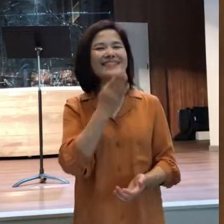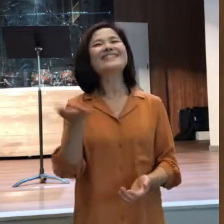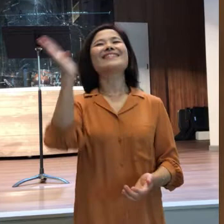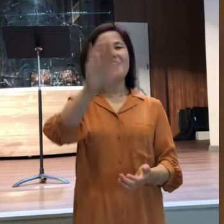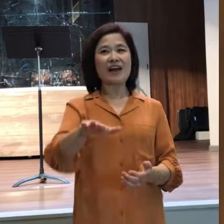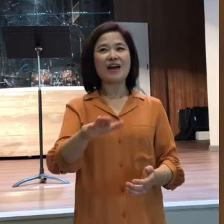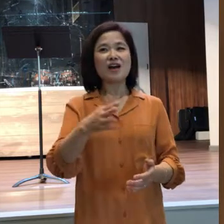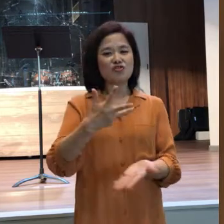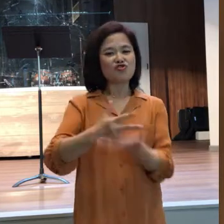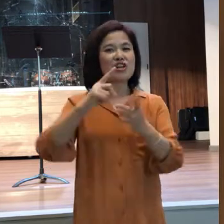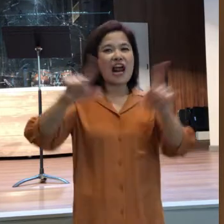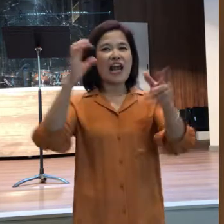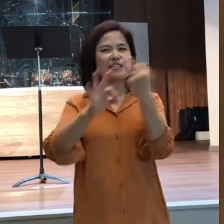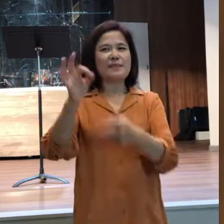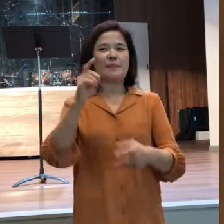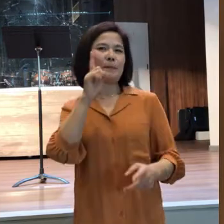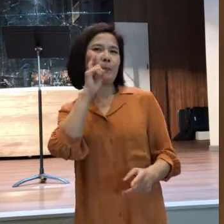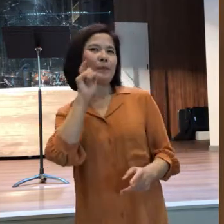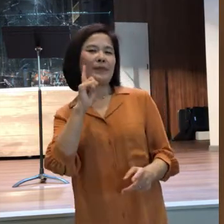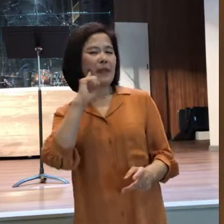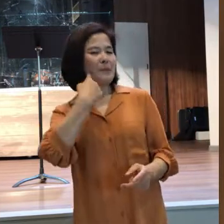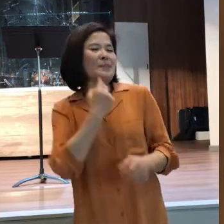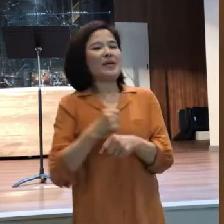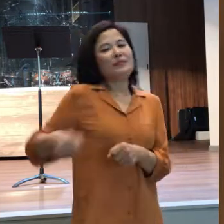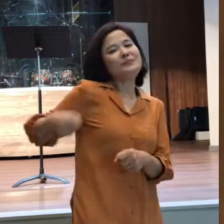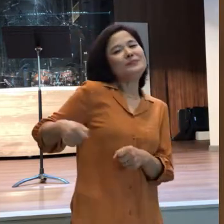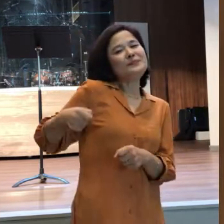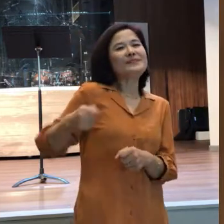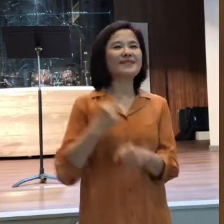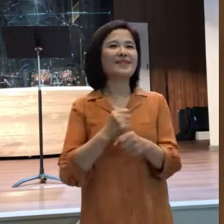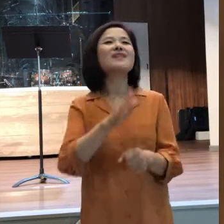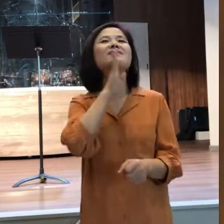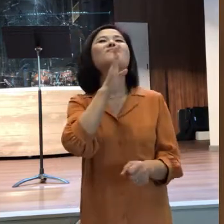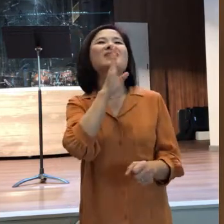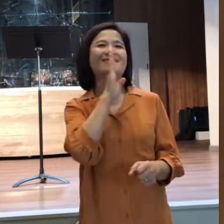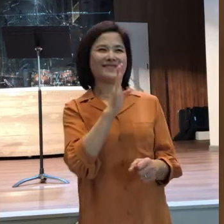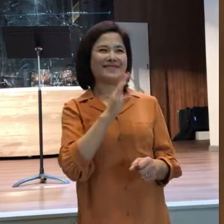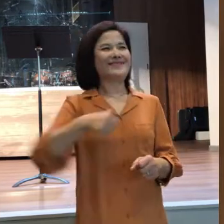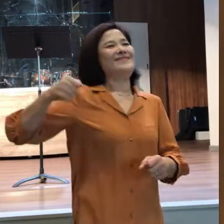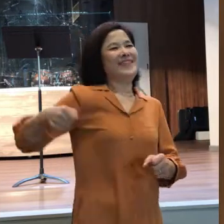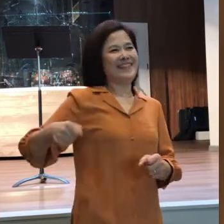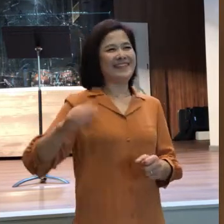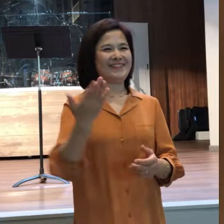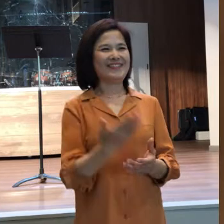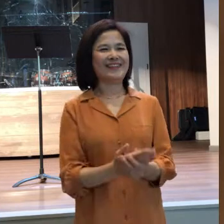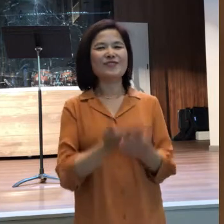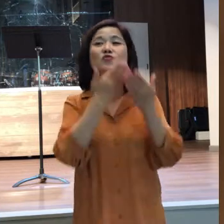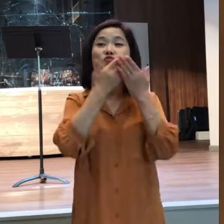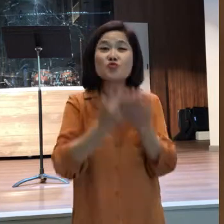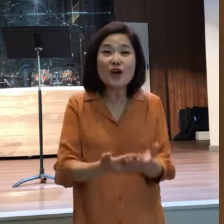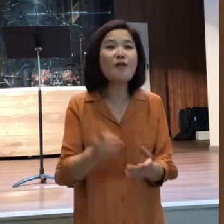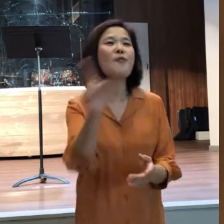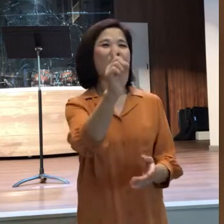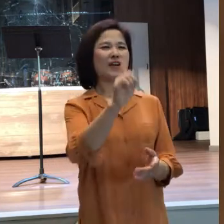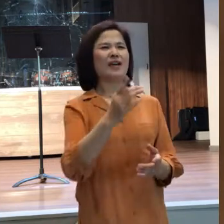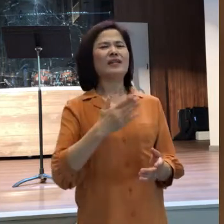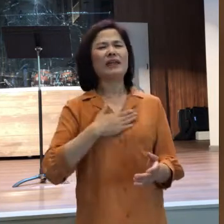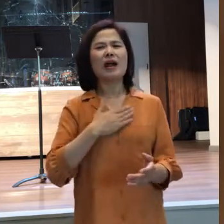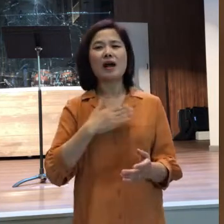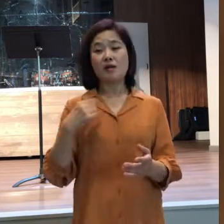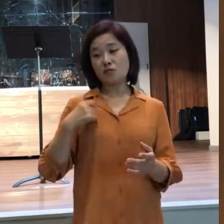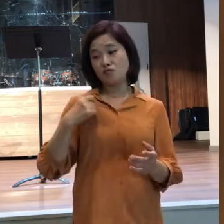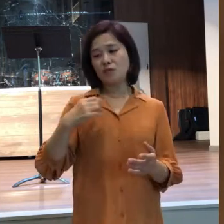하지만 주일 아침에 폼 잡고 들고 나오는 핸드백은 다 명품입니다. 중요한 건 내가 명품